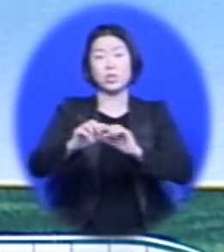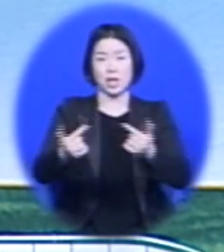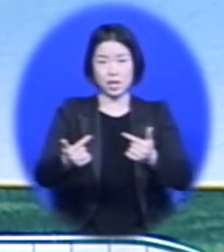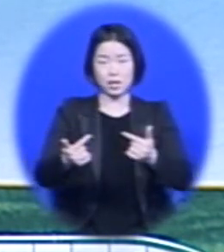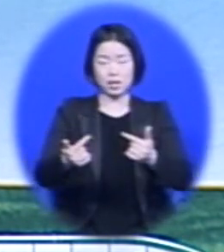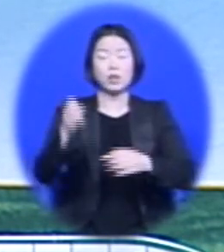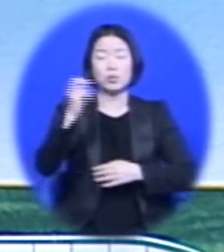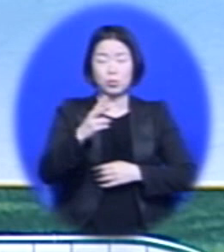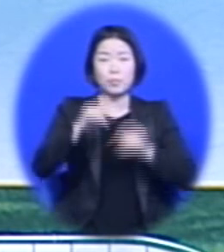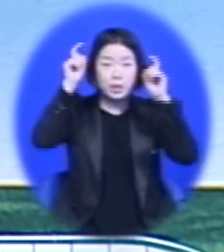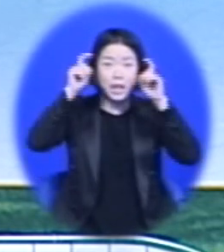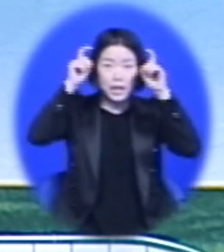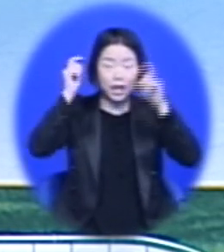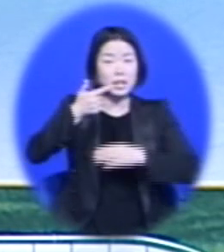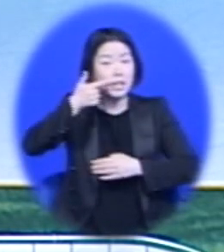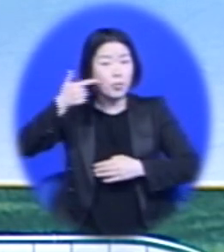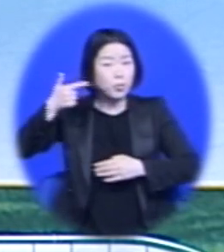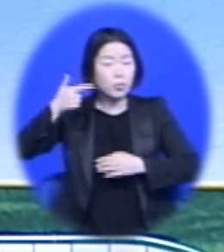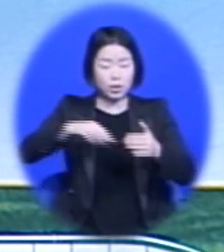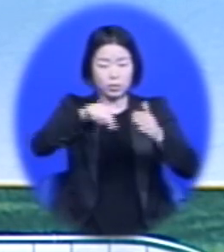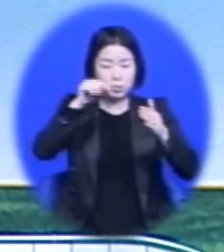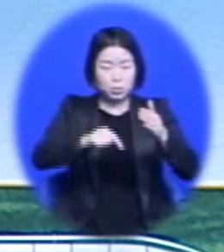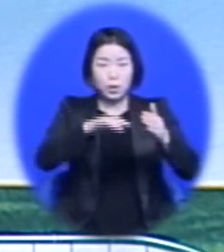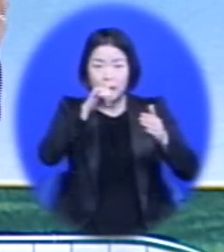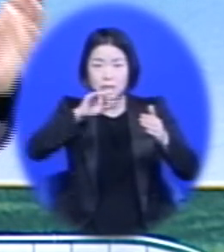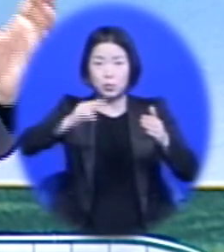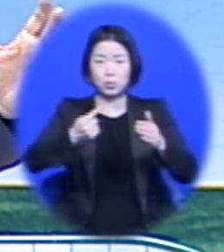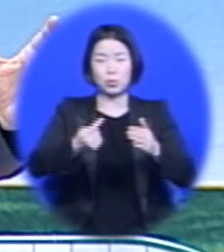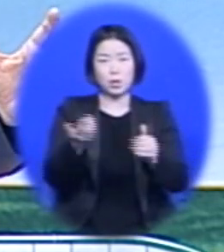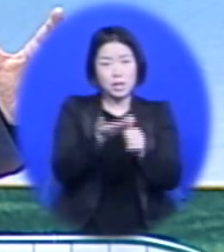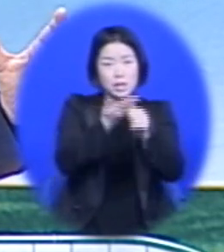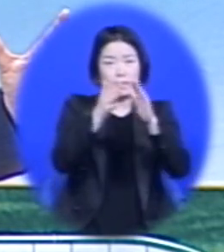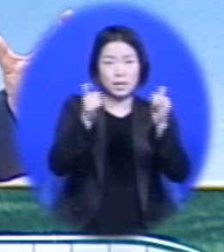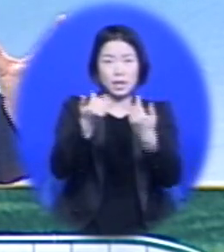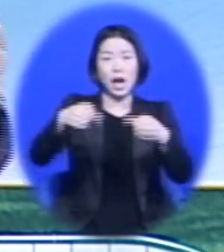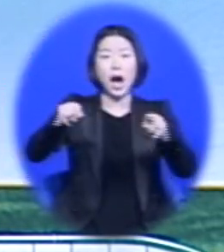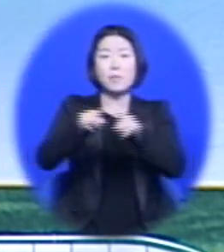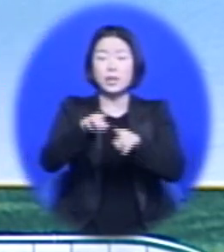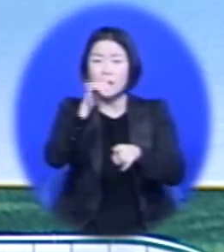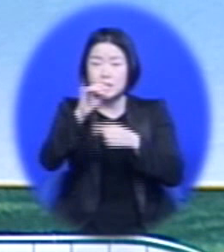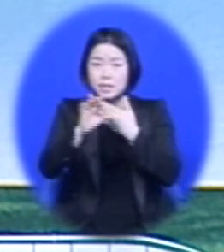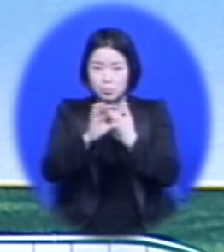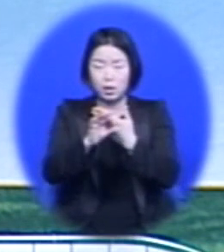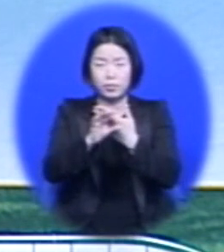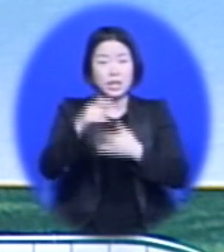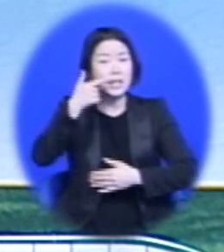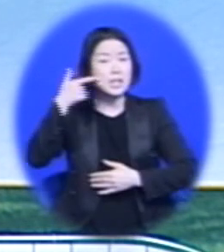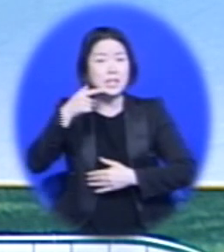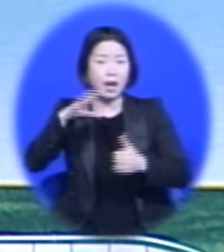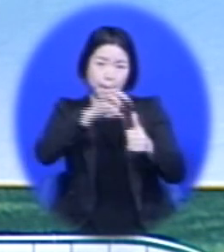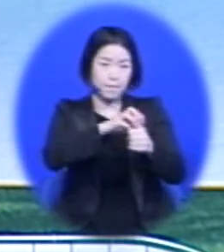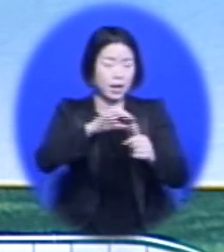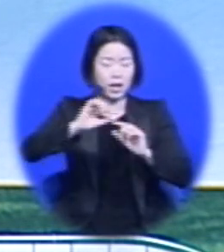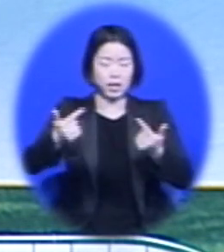약한 양이 이리 가운데 다닐지라도 목자가 같이 하면 그는 이리에게 물려 죽지